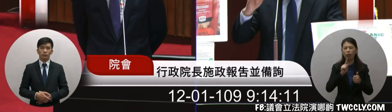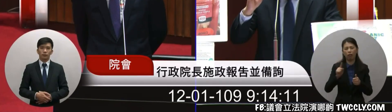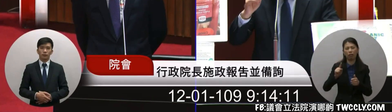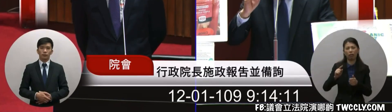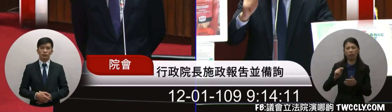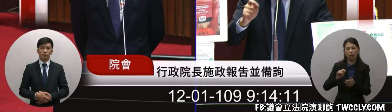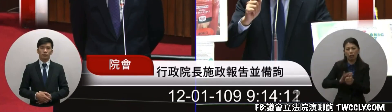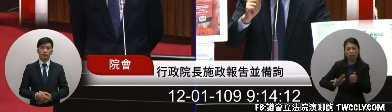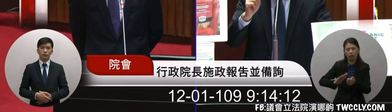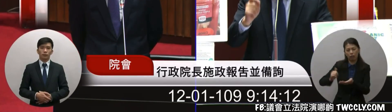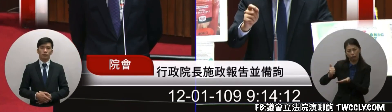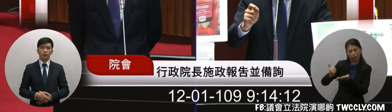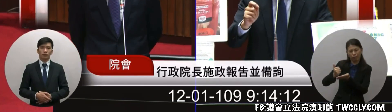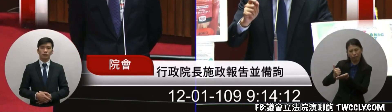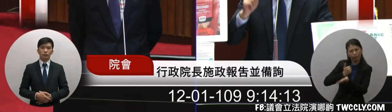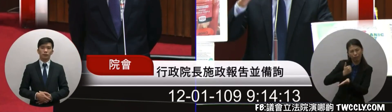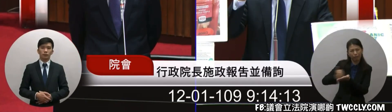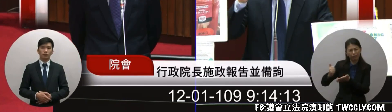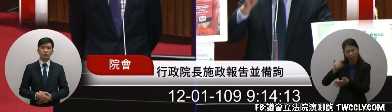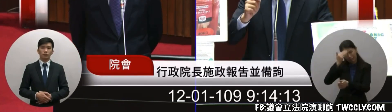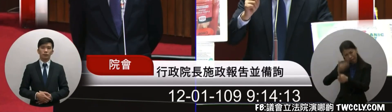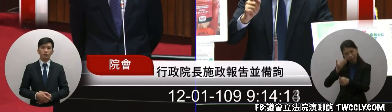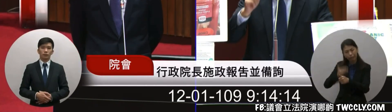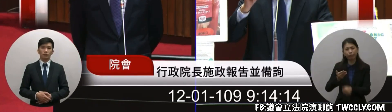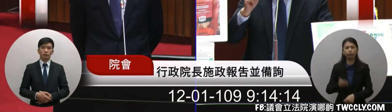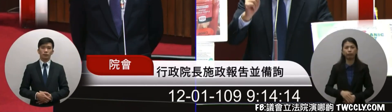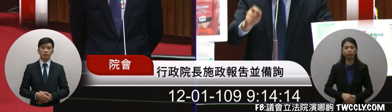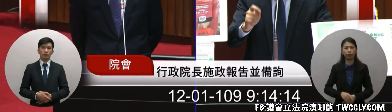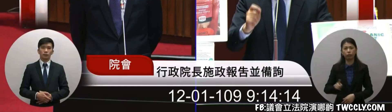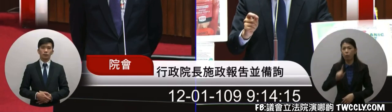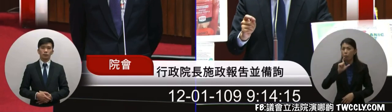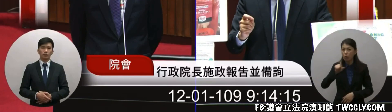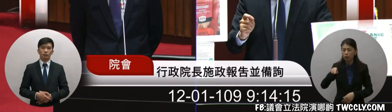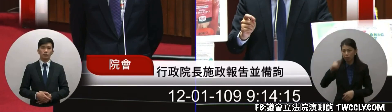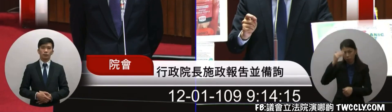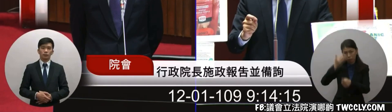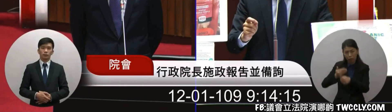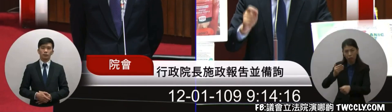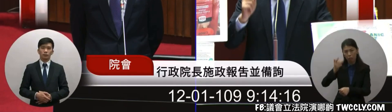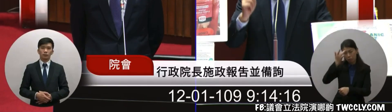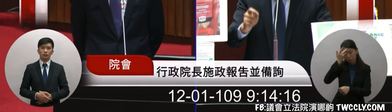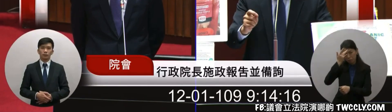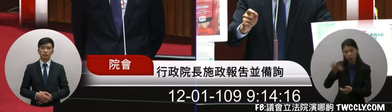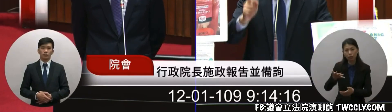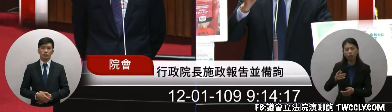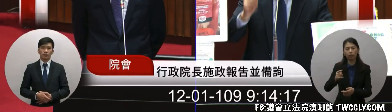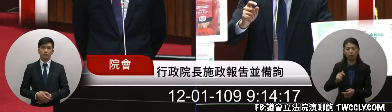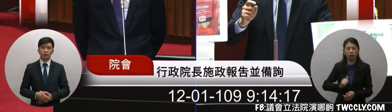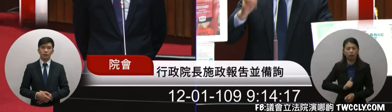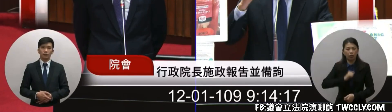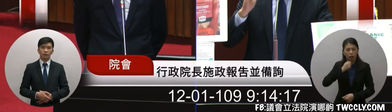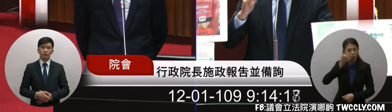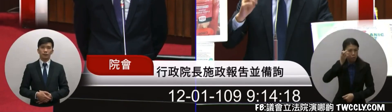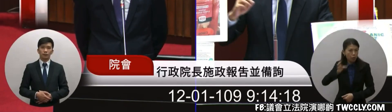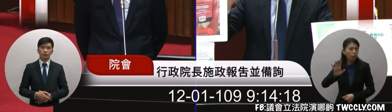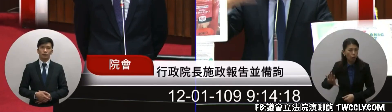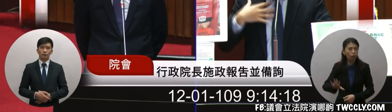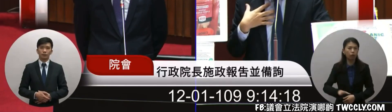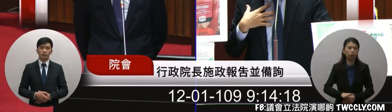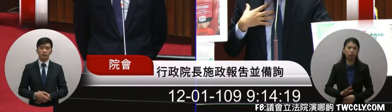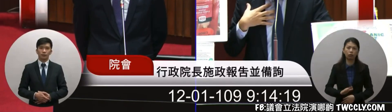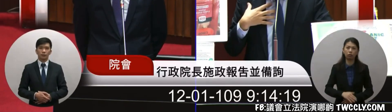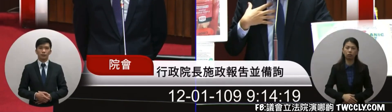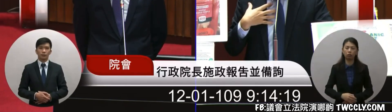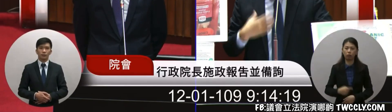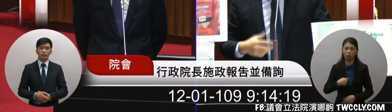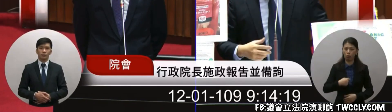可是我们还是要厘清一下什么是贸易障碍哈。贸易障碍就是说我们有真的是歧视待遇，好，这件事情如果说这样讲，只有我们